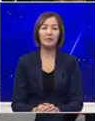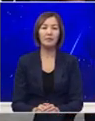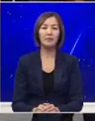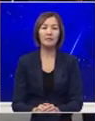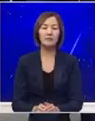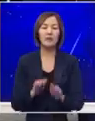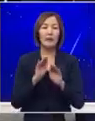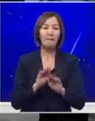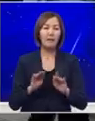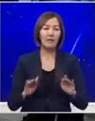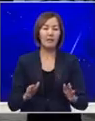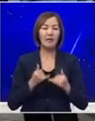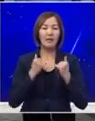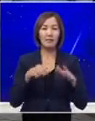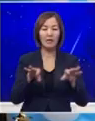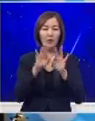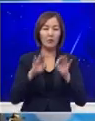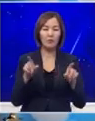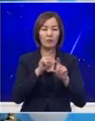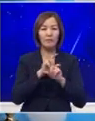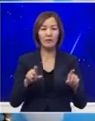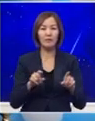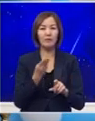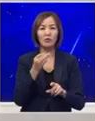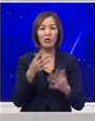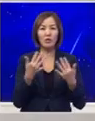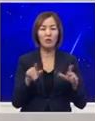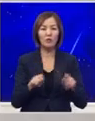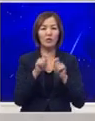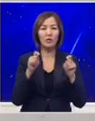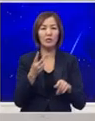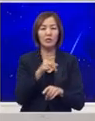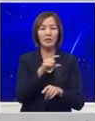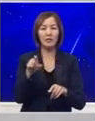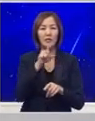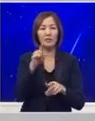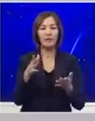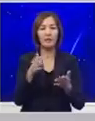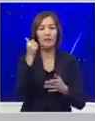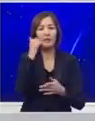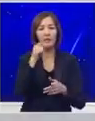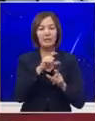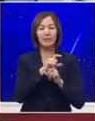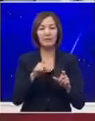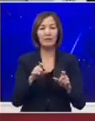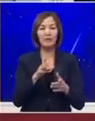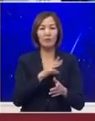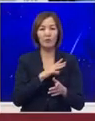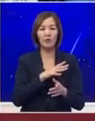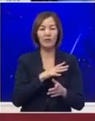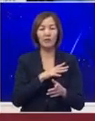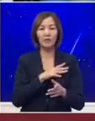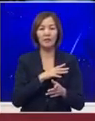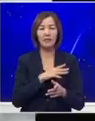Өрендерге арналған өнер ордасы Шалқар ауылында ашылды. Айта кетсек, бұл қос қабатты ғимарат ескі елді мекен мектебі болған. Кейін ауылда жаңа